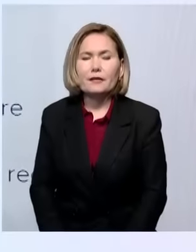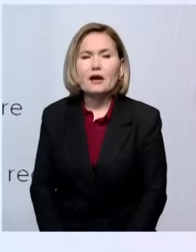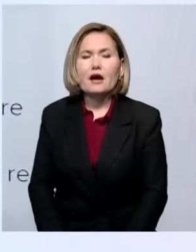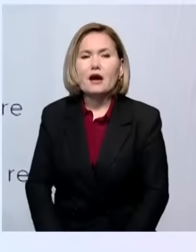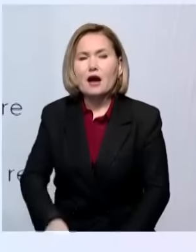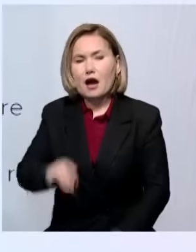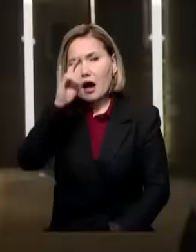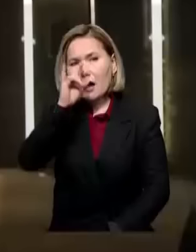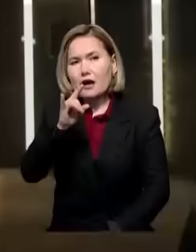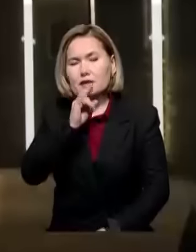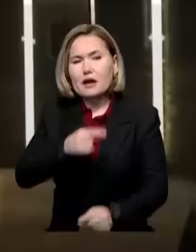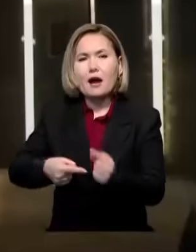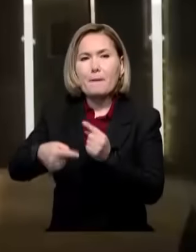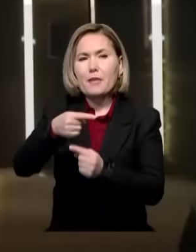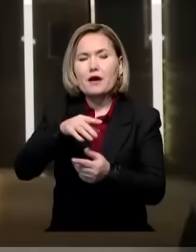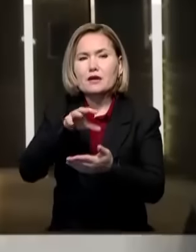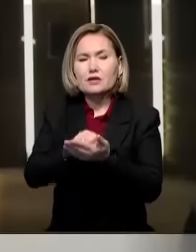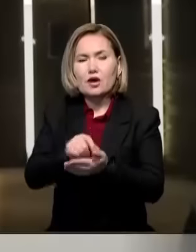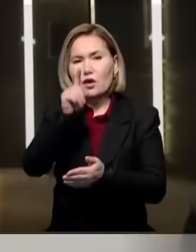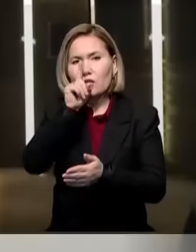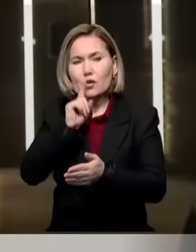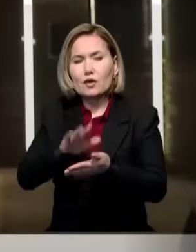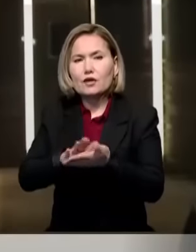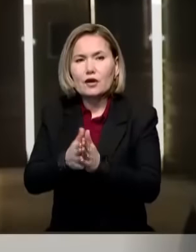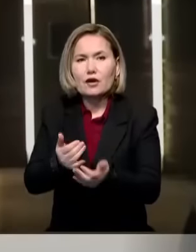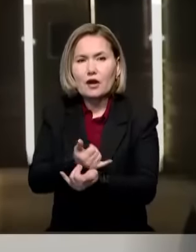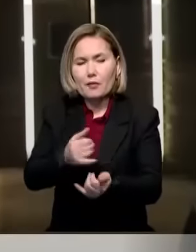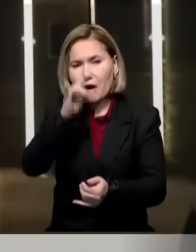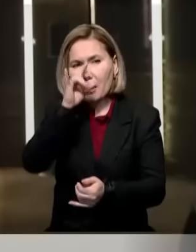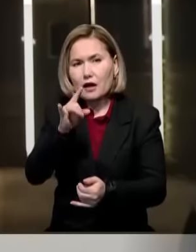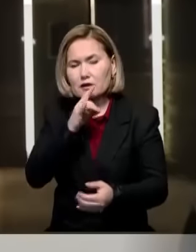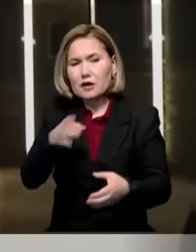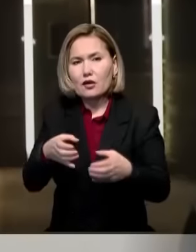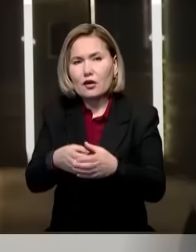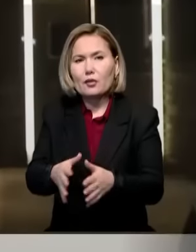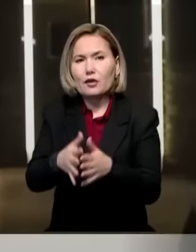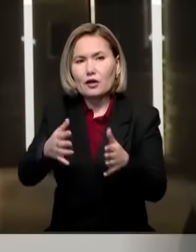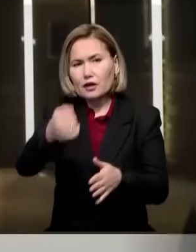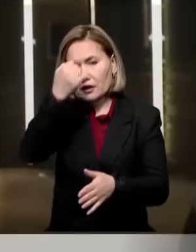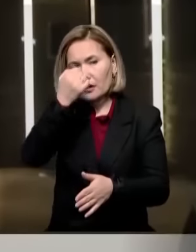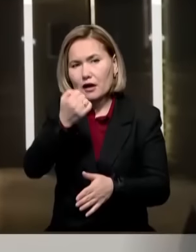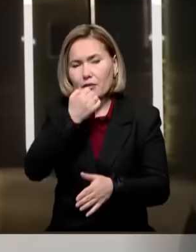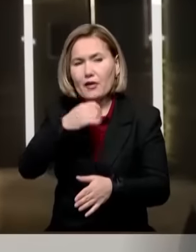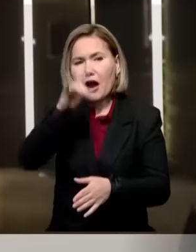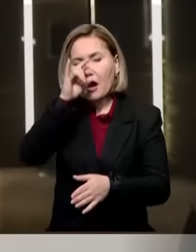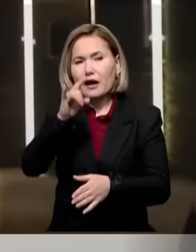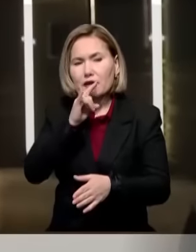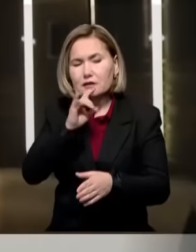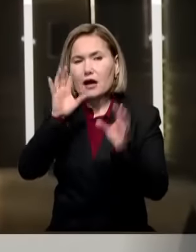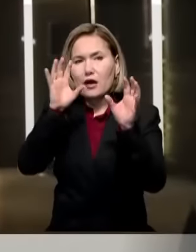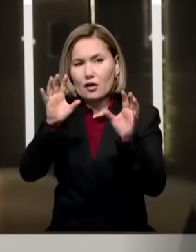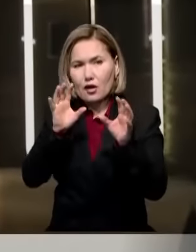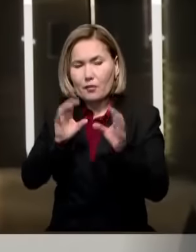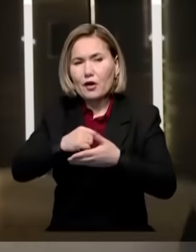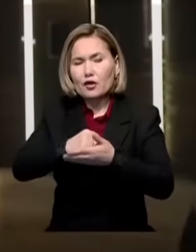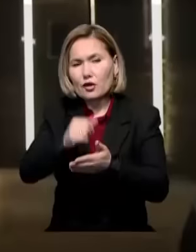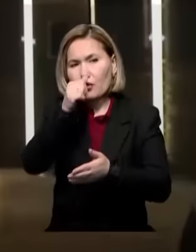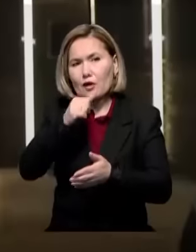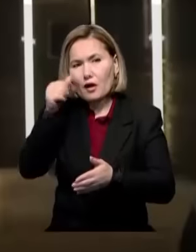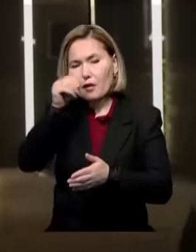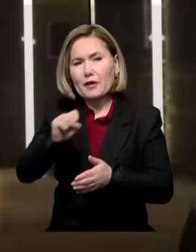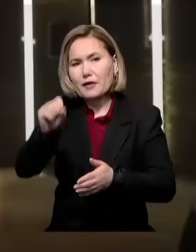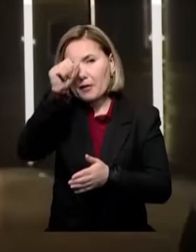Елде бизнеспен айналысуға қолайлы жағдай жасап жатқан әріптестерімізге дән ризамыз. Қазақстанға заңды түрде өткен жылдың